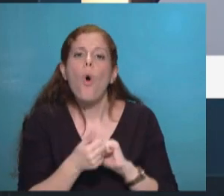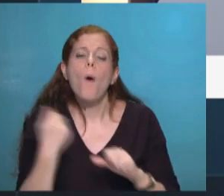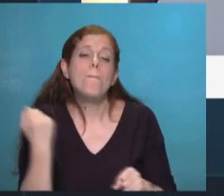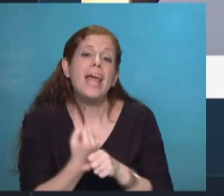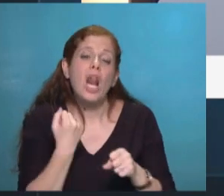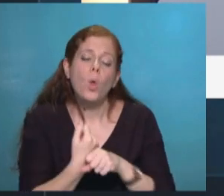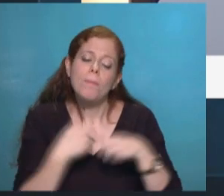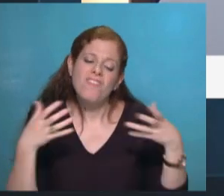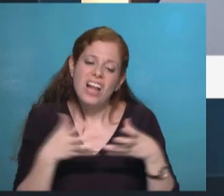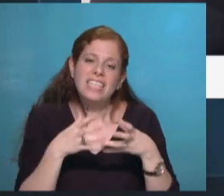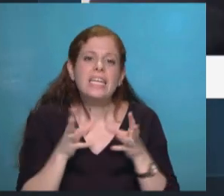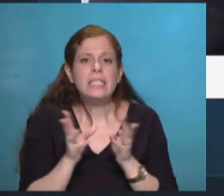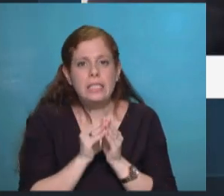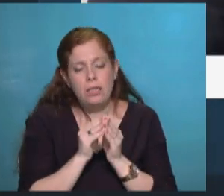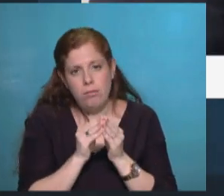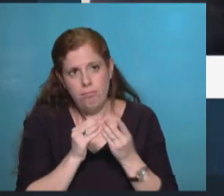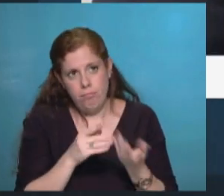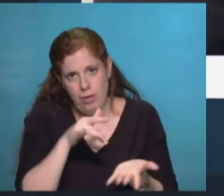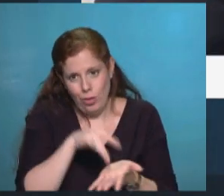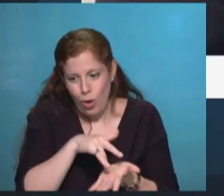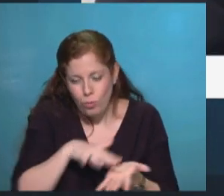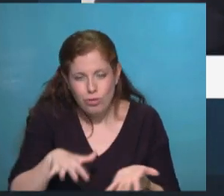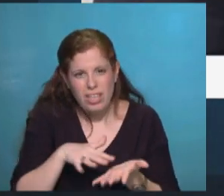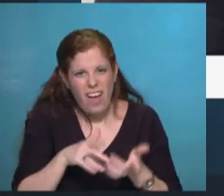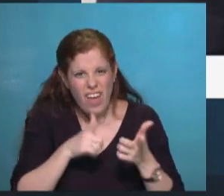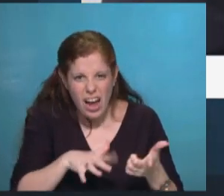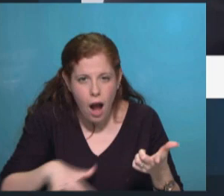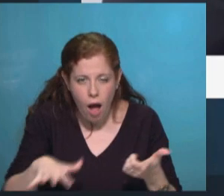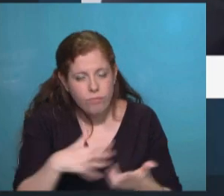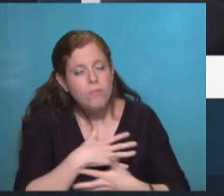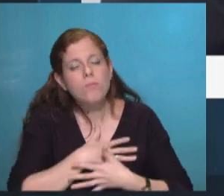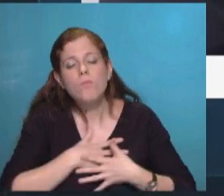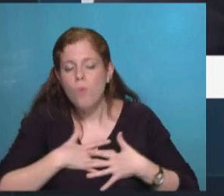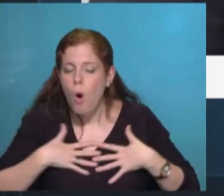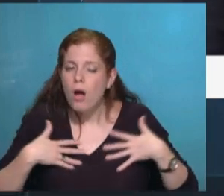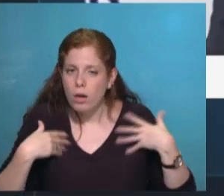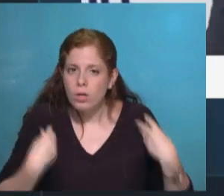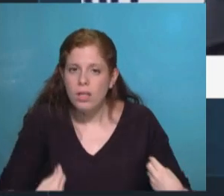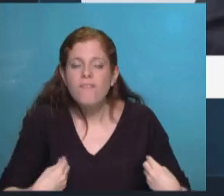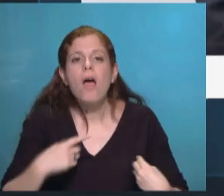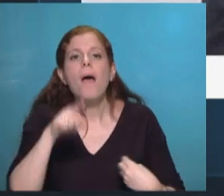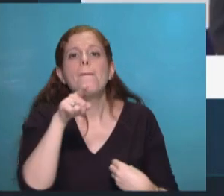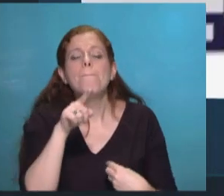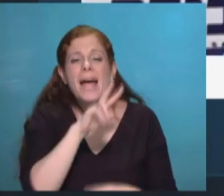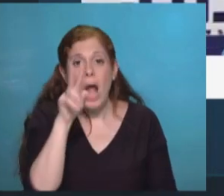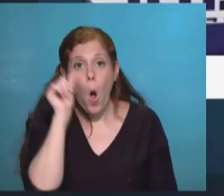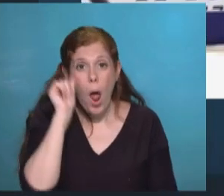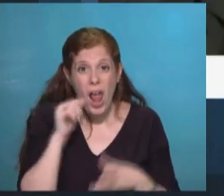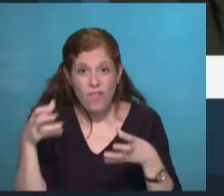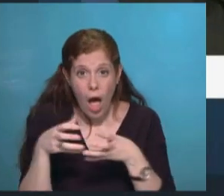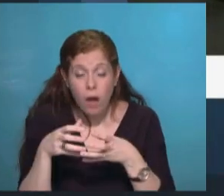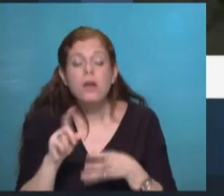מפלגתית עם פעילים מהנוכחות בשטח, והקרב על הכיכרות מורגש היטב. בכחול לבן מפרטים היום כאן במסיבת העיתונאים את